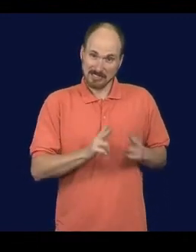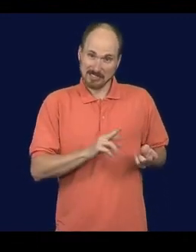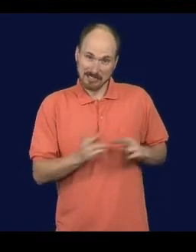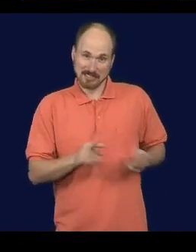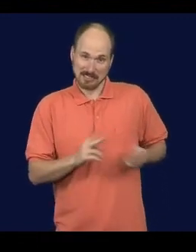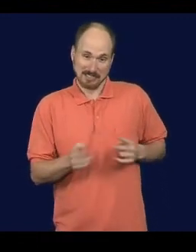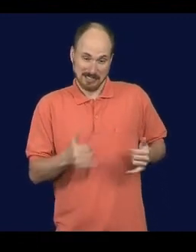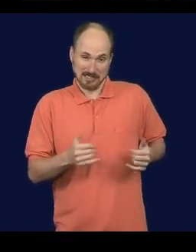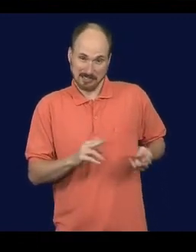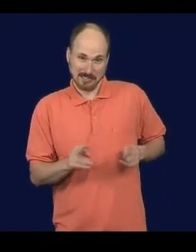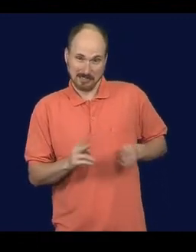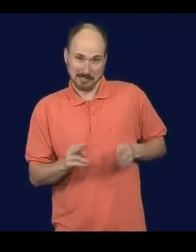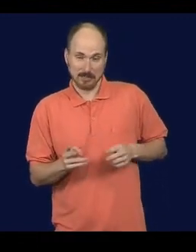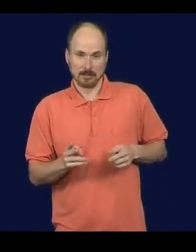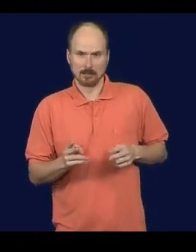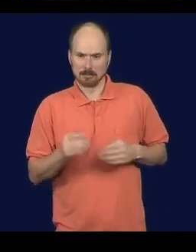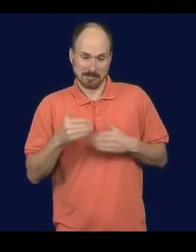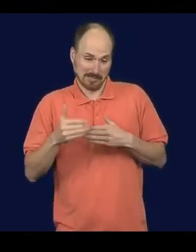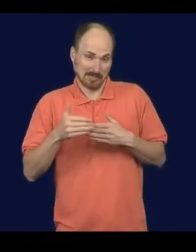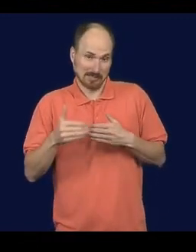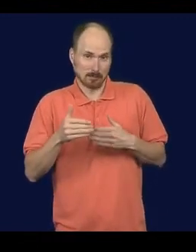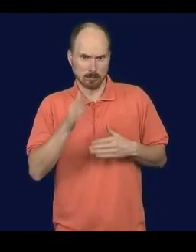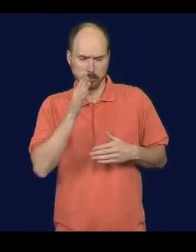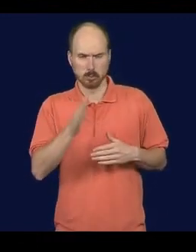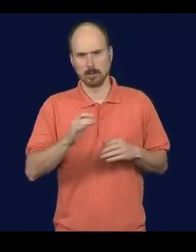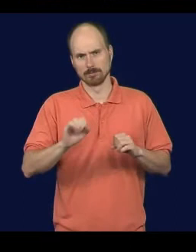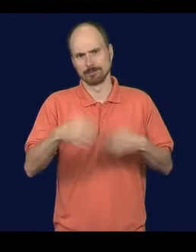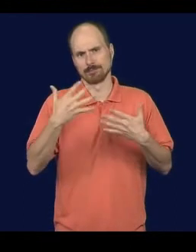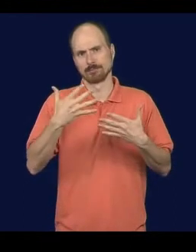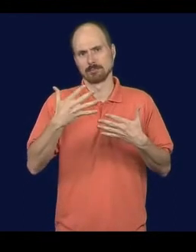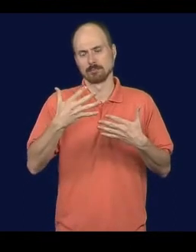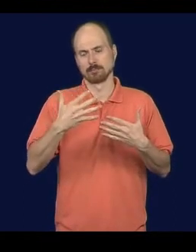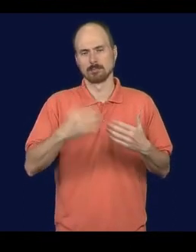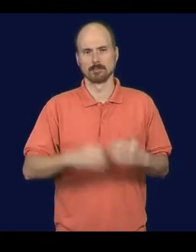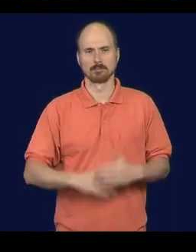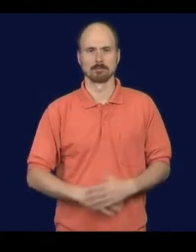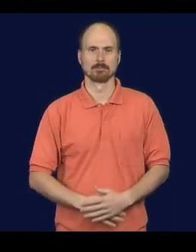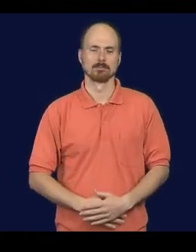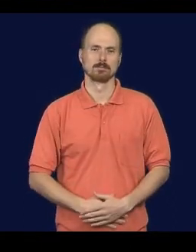přečte celou tu zprávu, včetně podrobností.